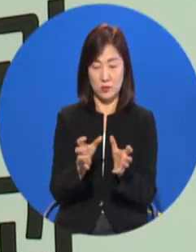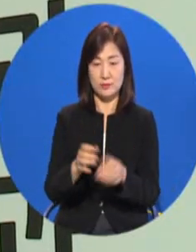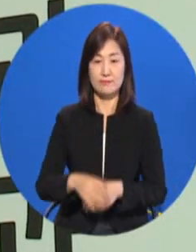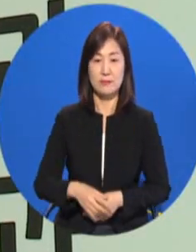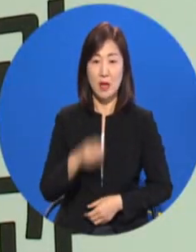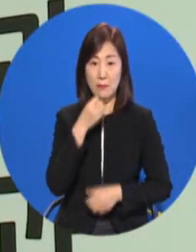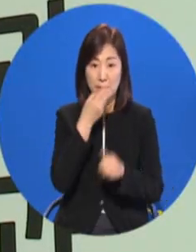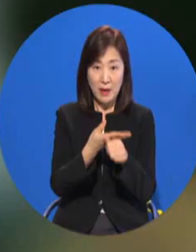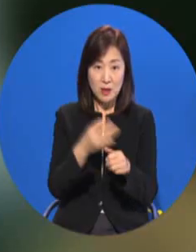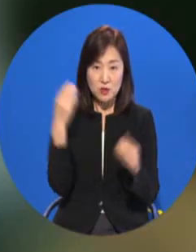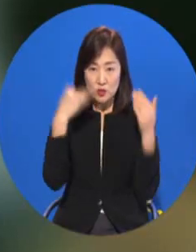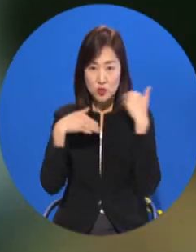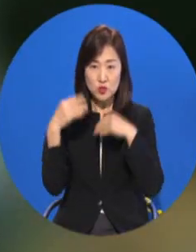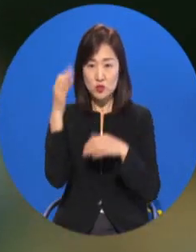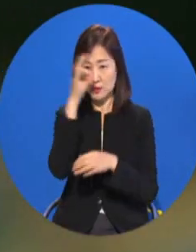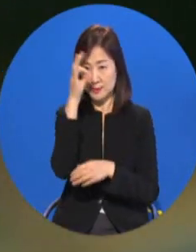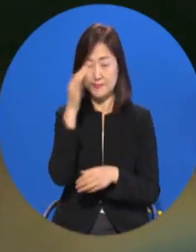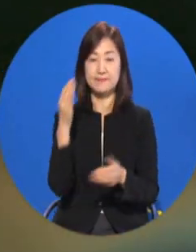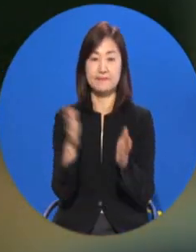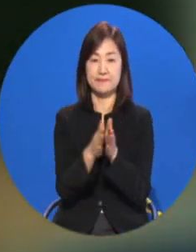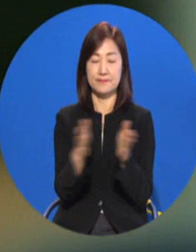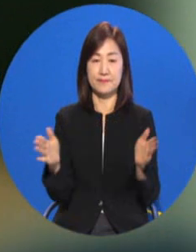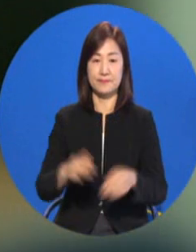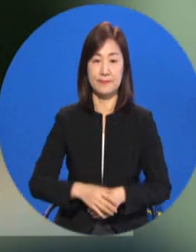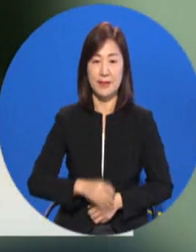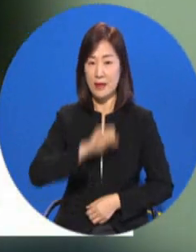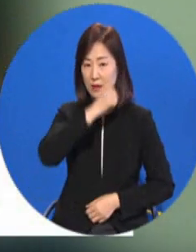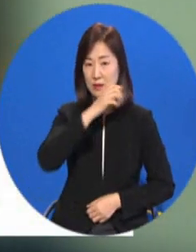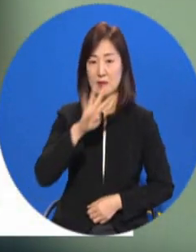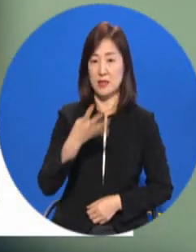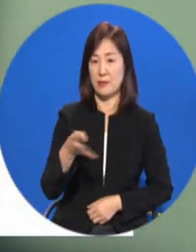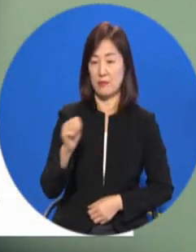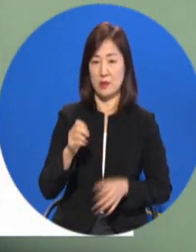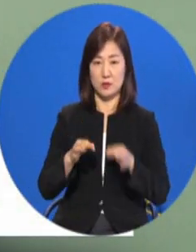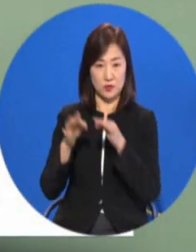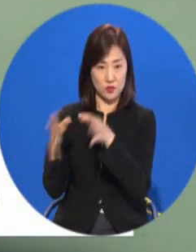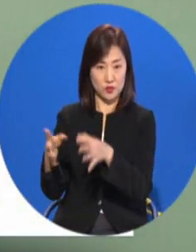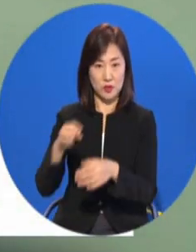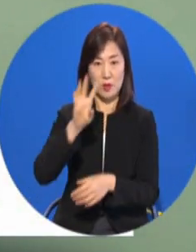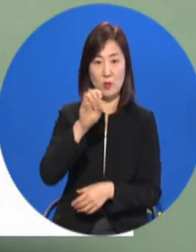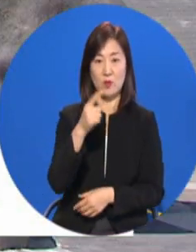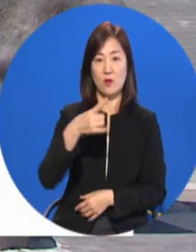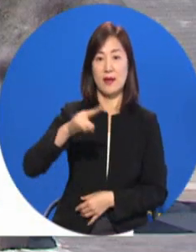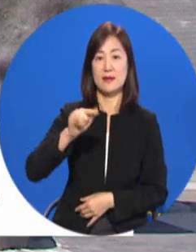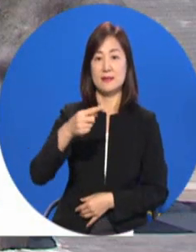났었습니다 이산 400만 원을 들여 홀의 인식 업체까지 동원했습니다